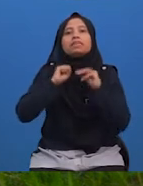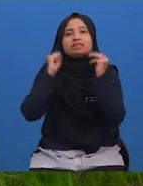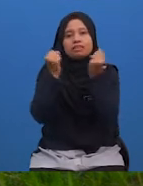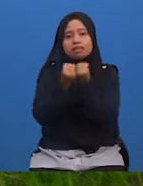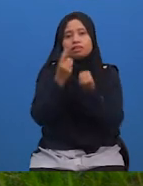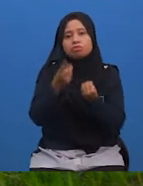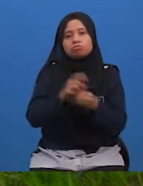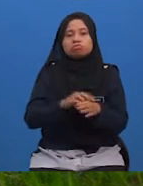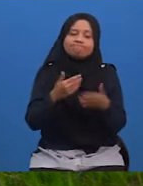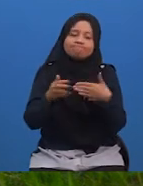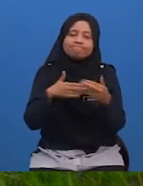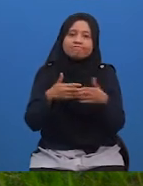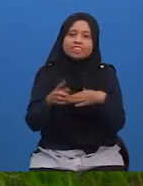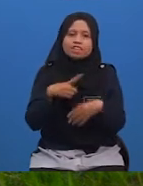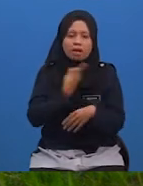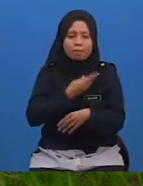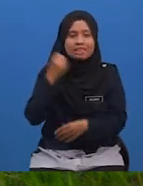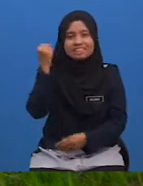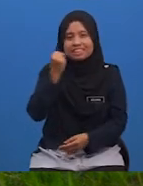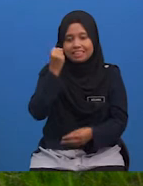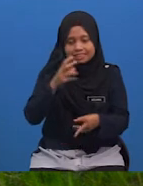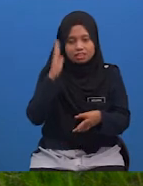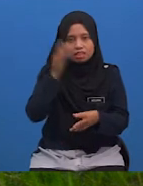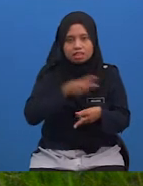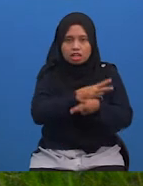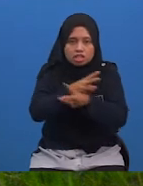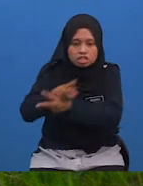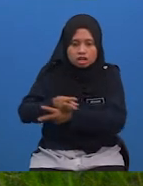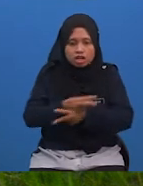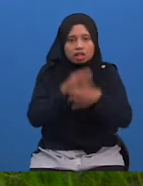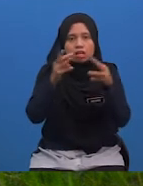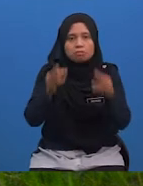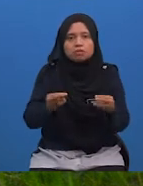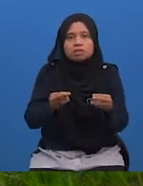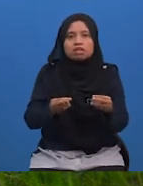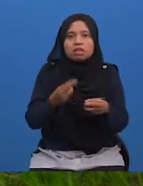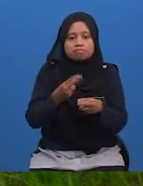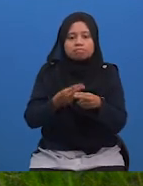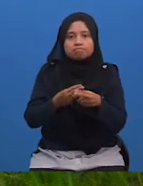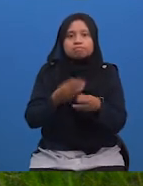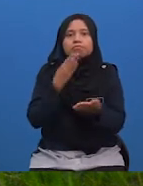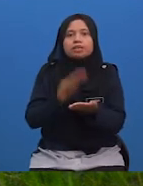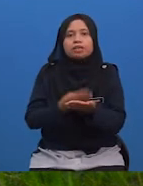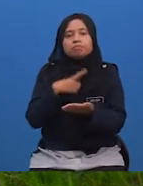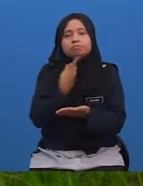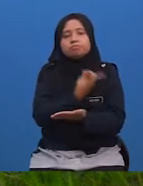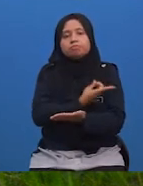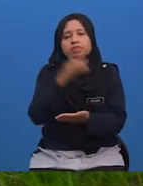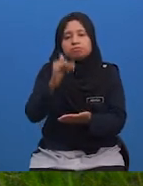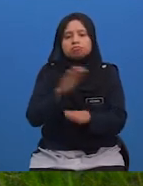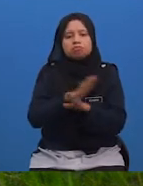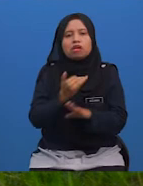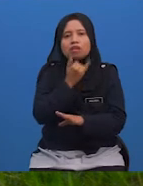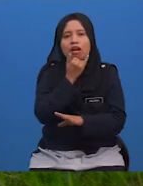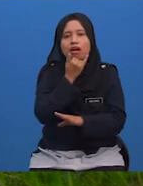Tidak mengapa. Kami sentiasa akan menjaga nama baik masyarakat kami yang tidak bersalah. Sang